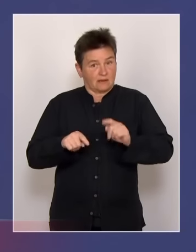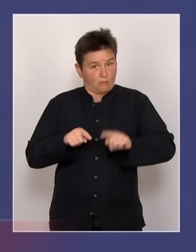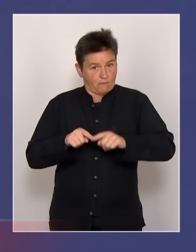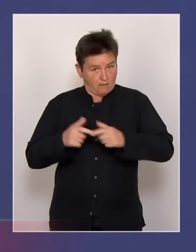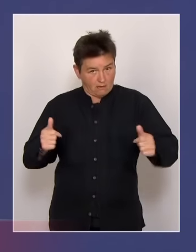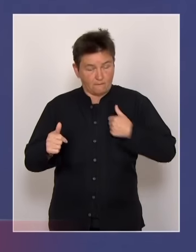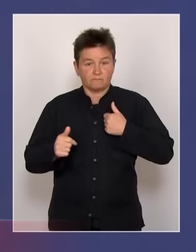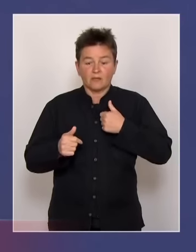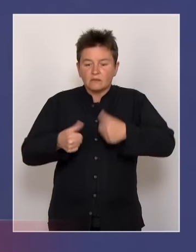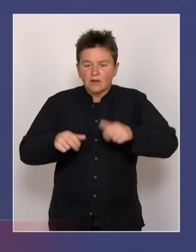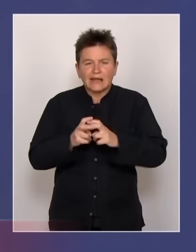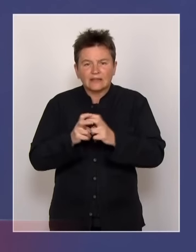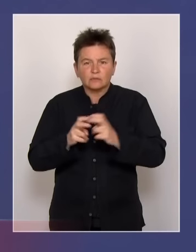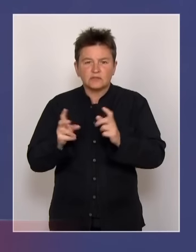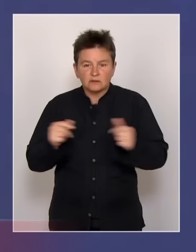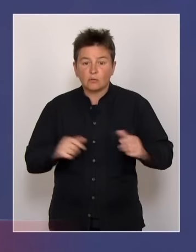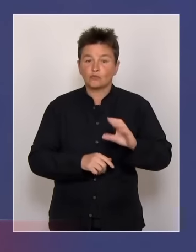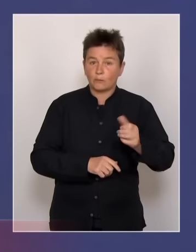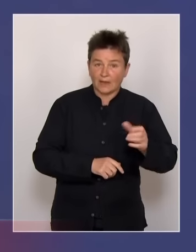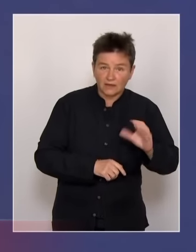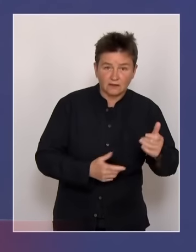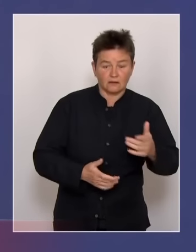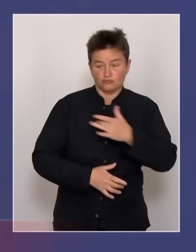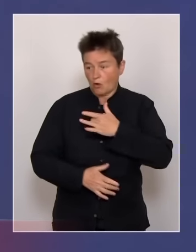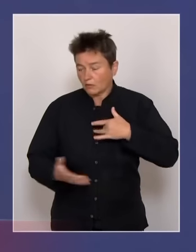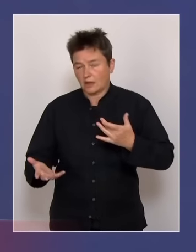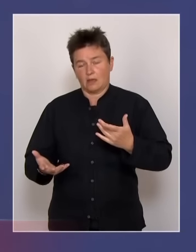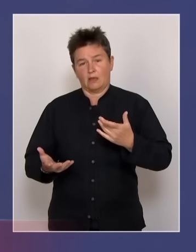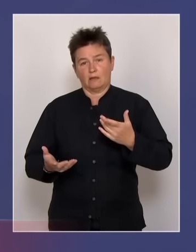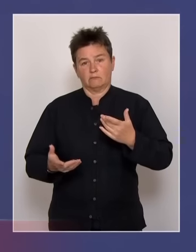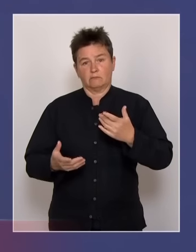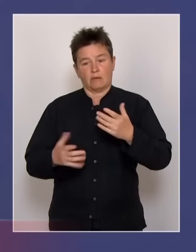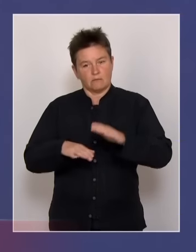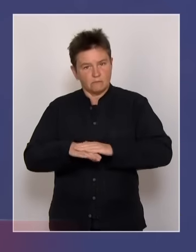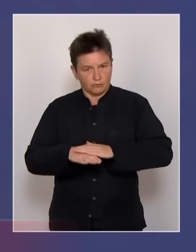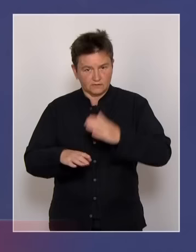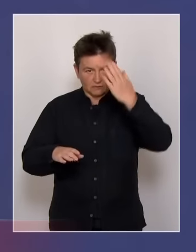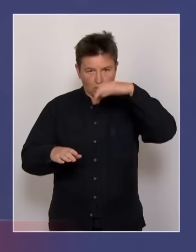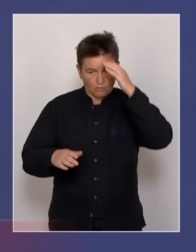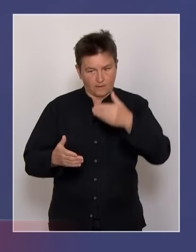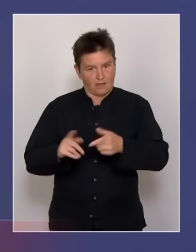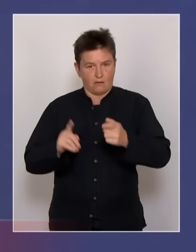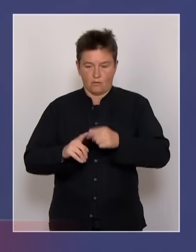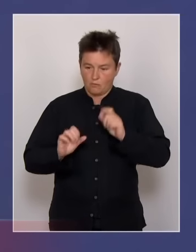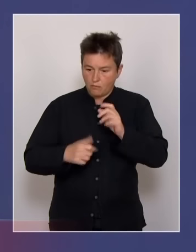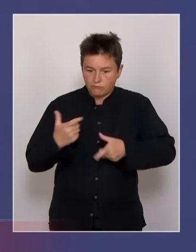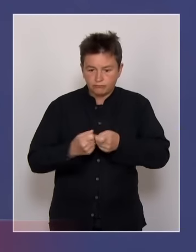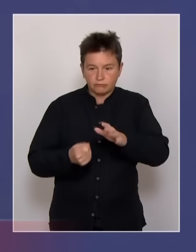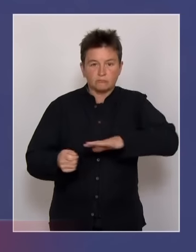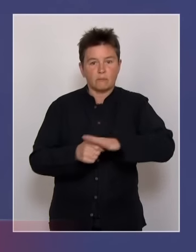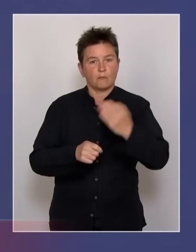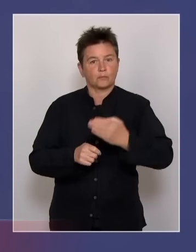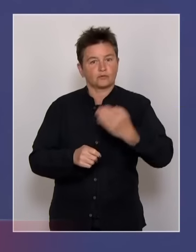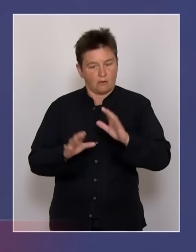semi-conducteurs, numériques, santé, où la politique européenne, là aussi, est une réponse aux besoins de nos